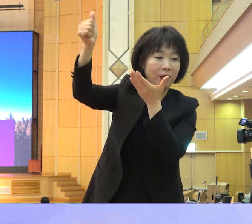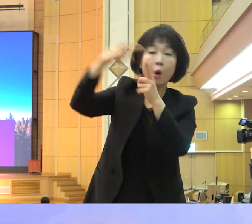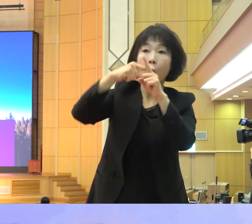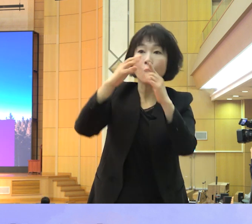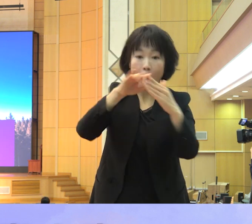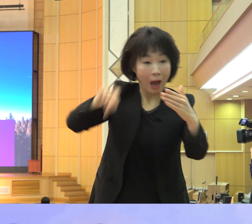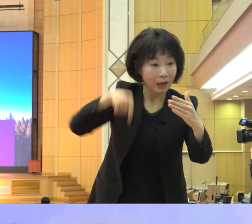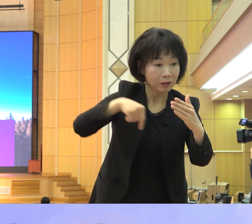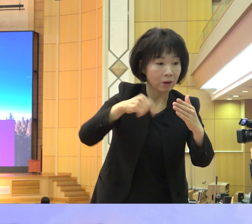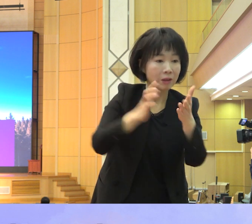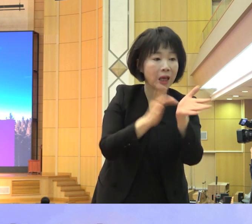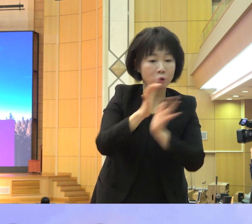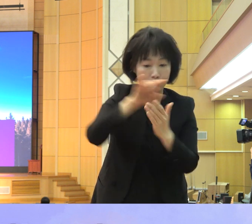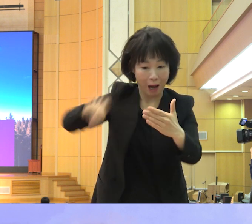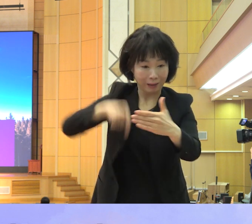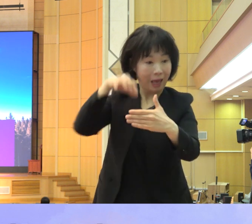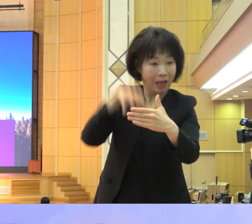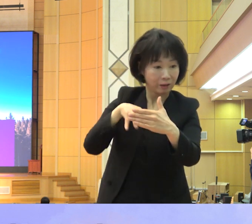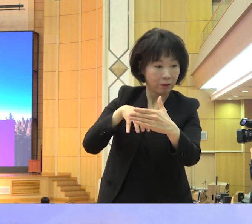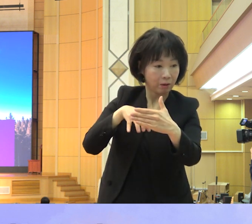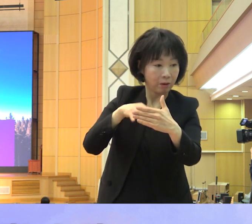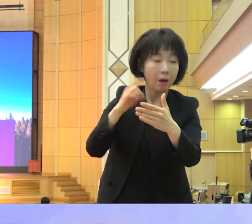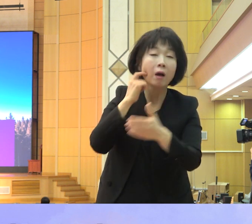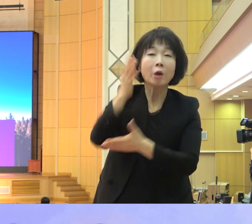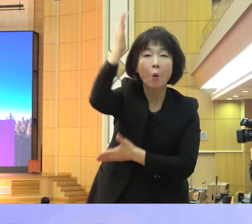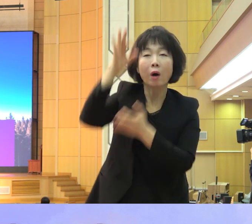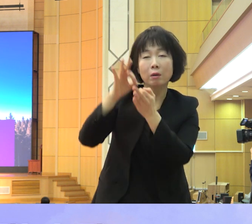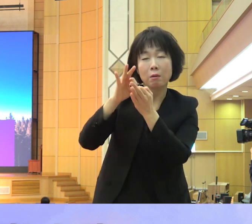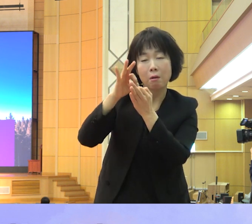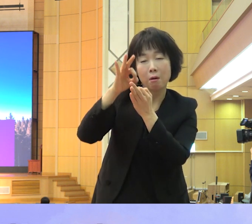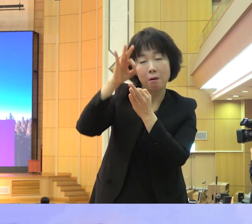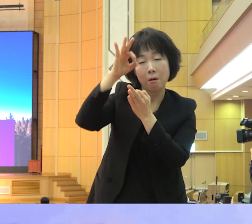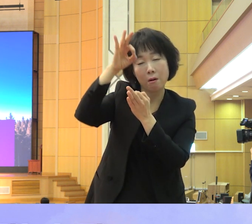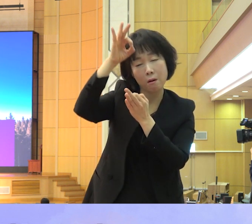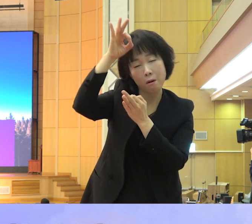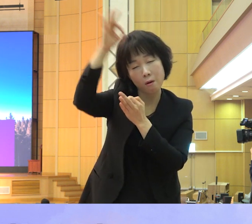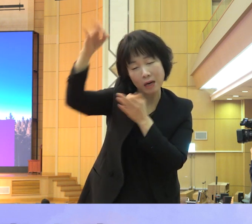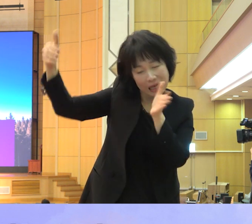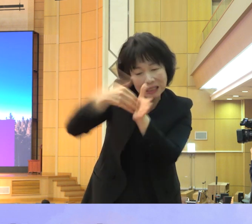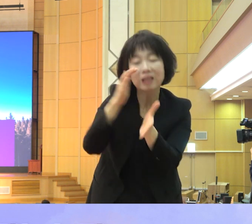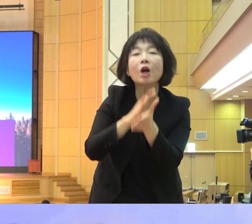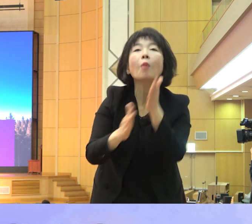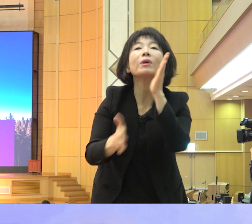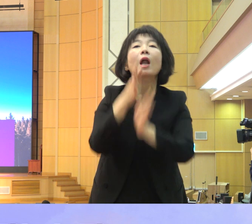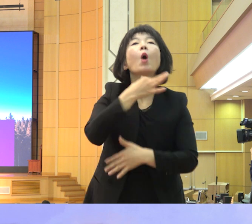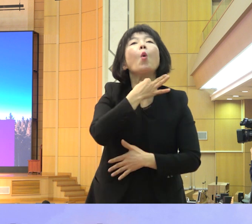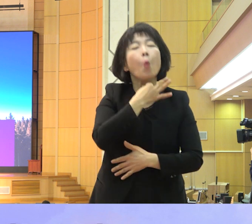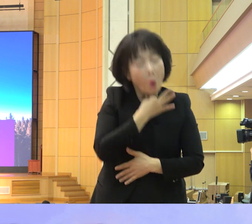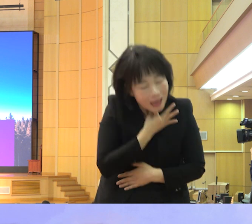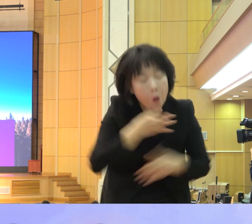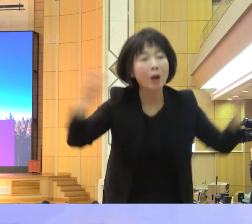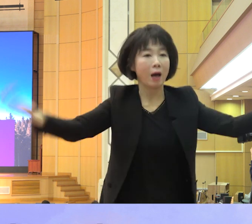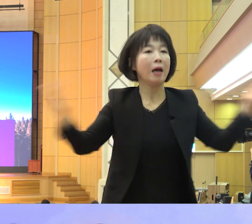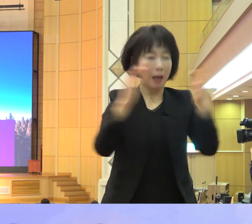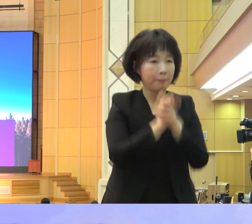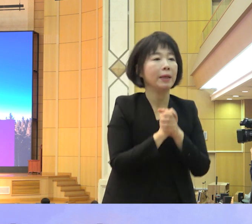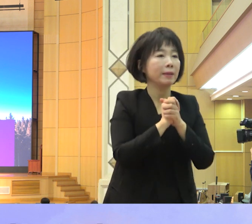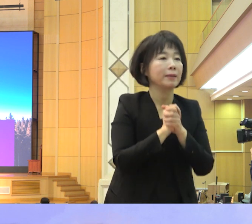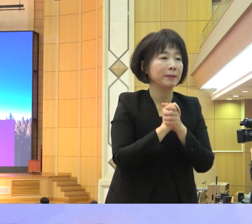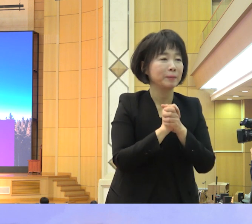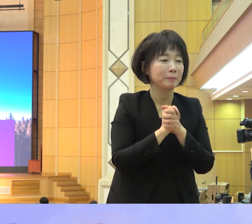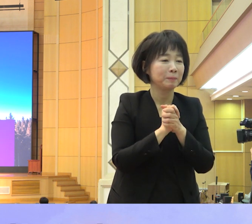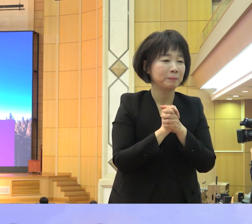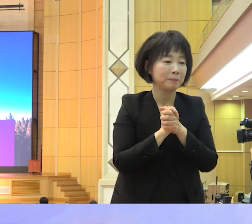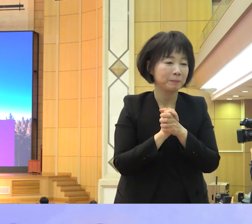교회 안에서와 그리스도 예수 안에서 영광이 대대로 영원 무궁하기를 원하노라. 아멘.